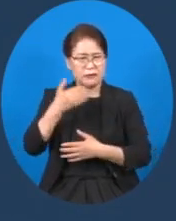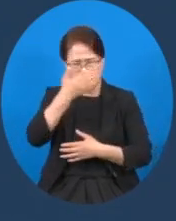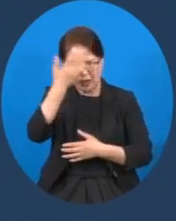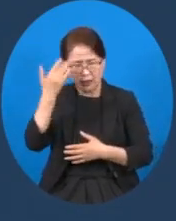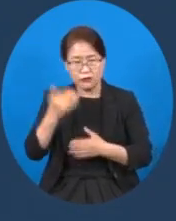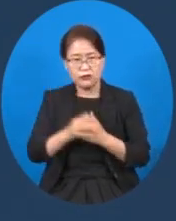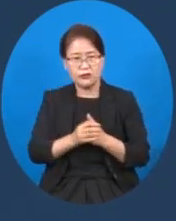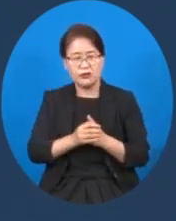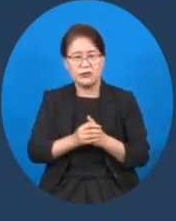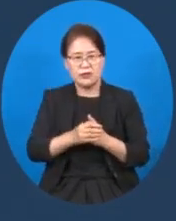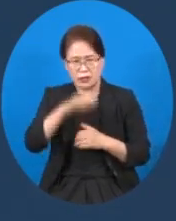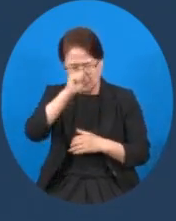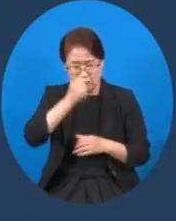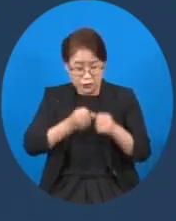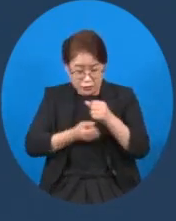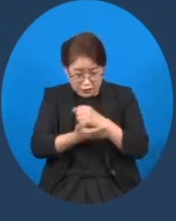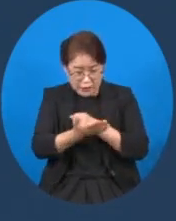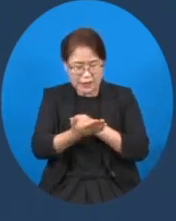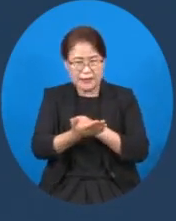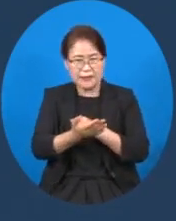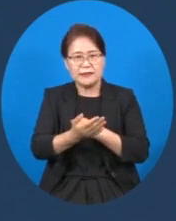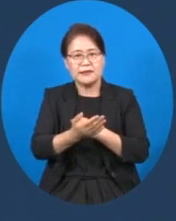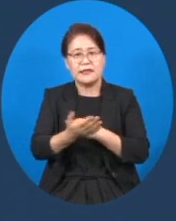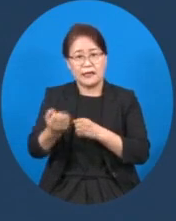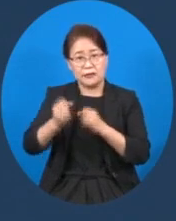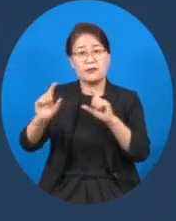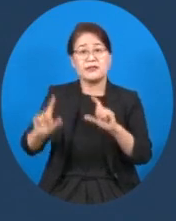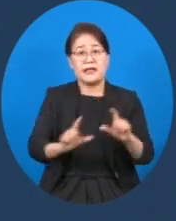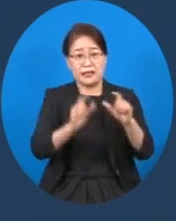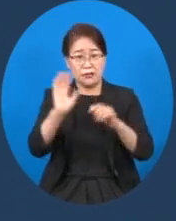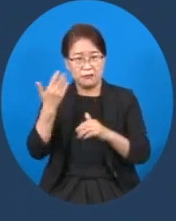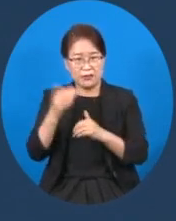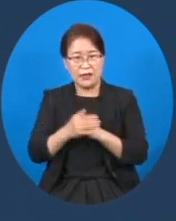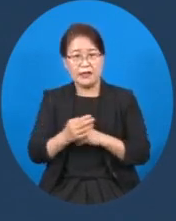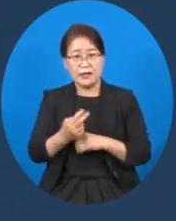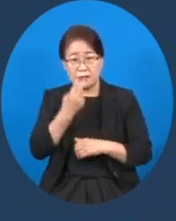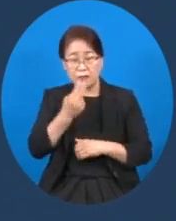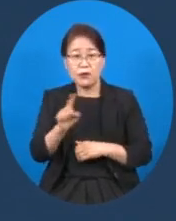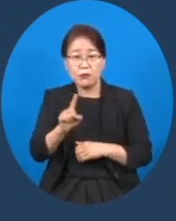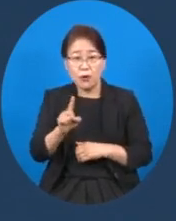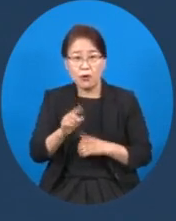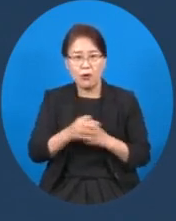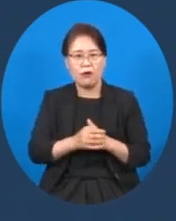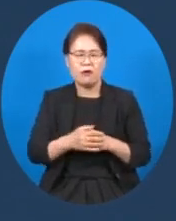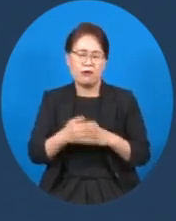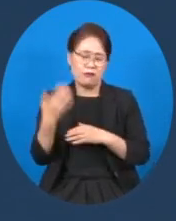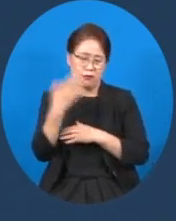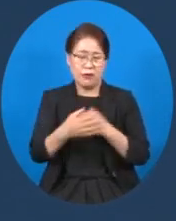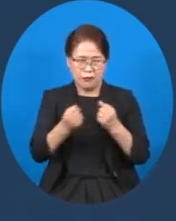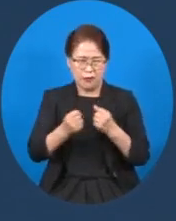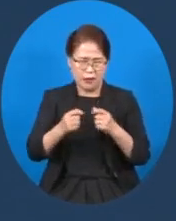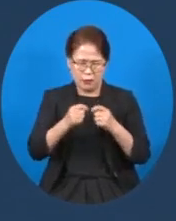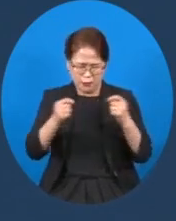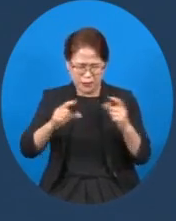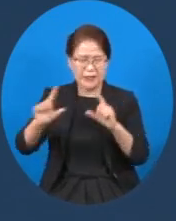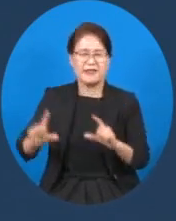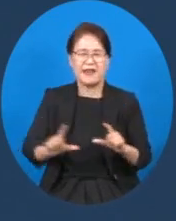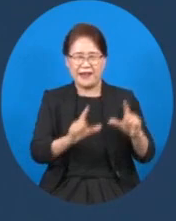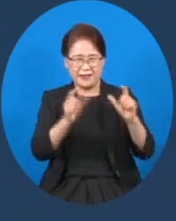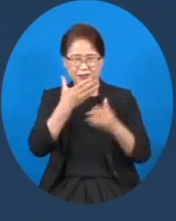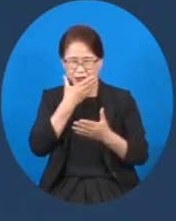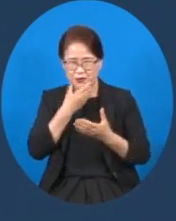얻고 선한 영향력 있는 삶을 살아가게 된다는 거예요. 생명은 뭐예요? 건강과 장수의 축복을 말하는